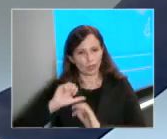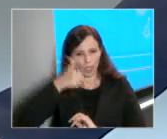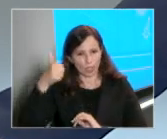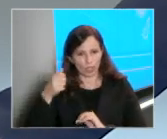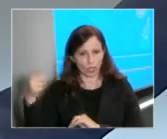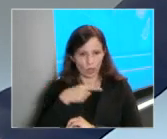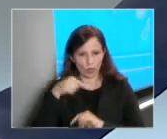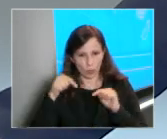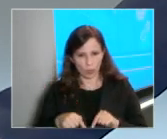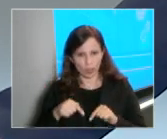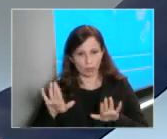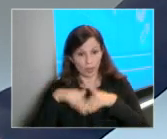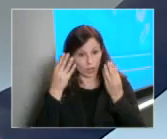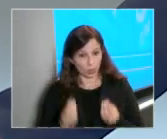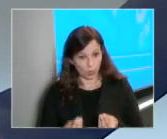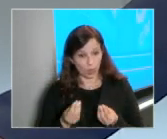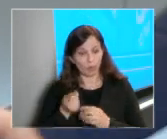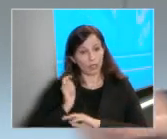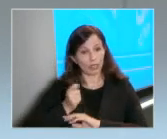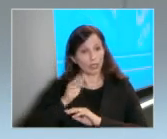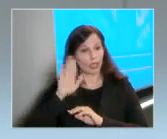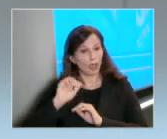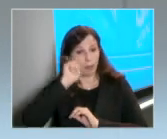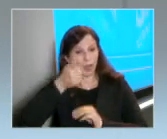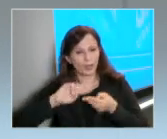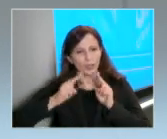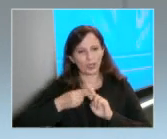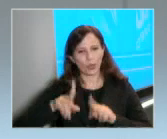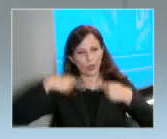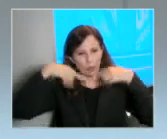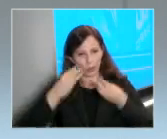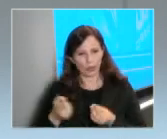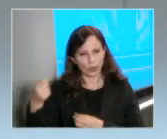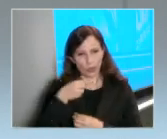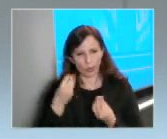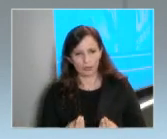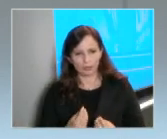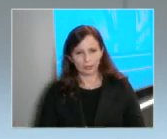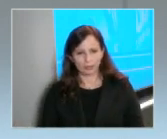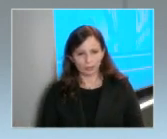לשבוע זה של בוקר טוב כנסת. נהיה איתכם גם מחר, להתראות, יום טוב, שבוע טוב.